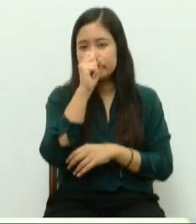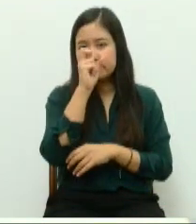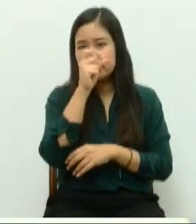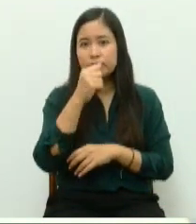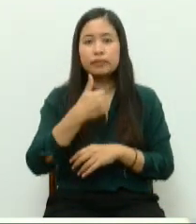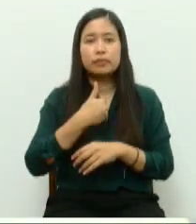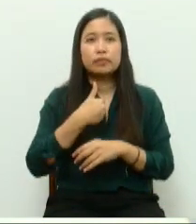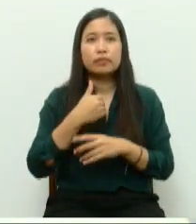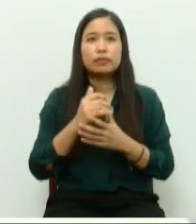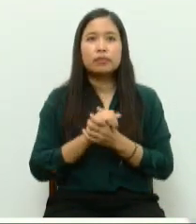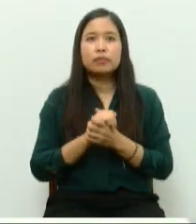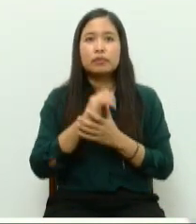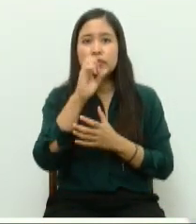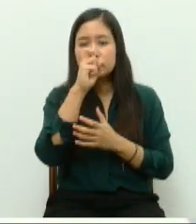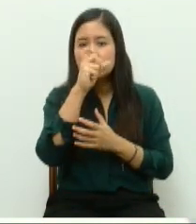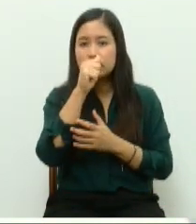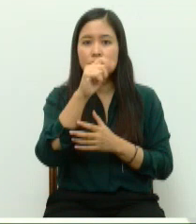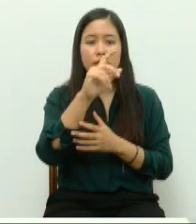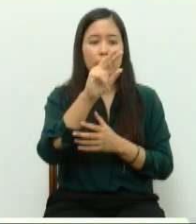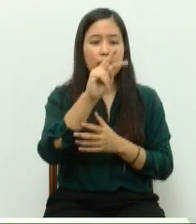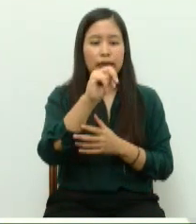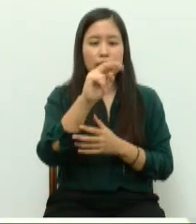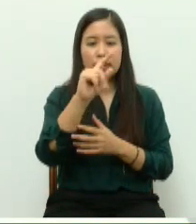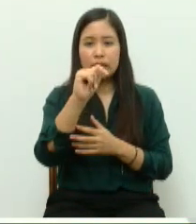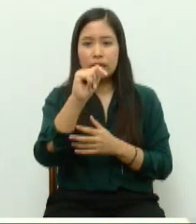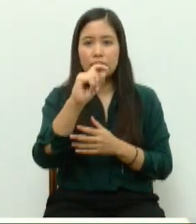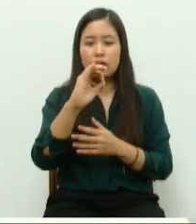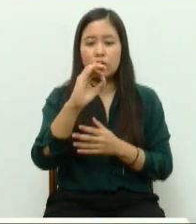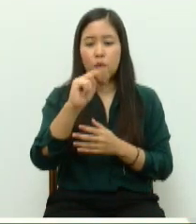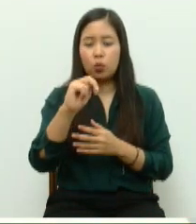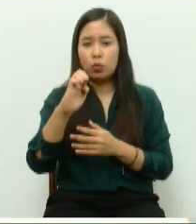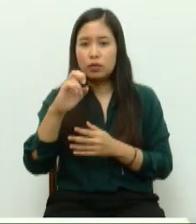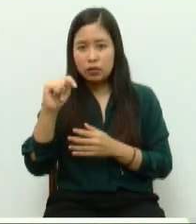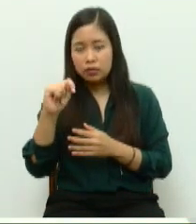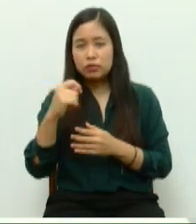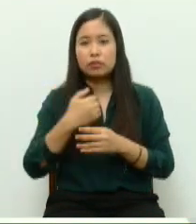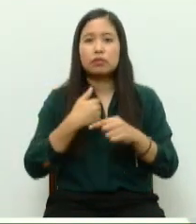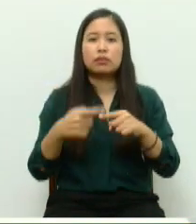RT NT ONET ก็ขอให้ทุกโรงเรียนนะครับ